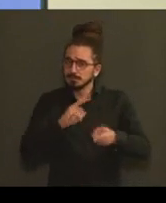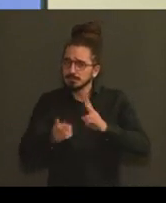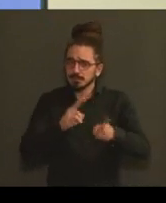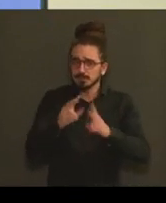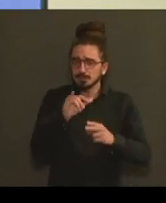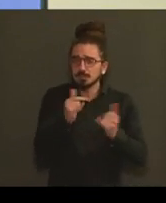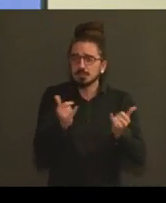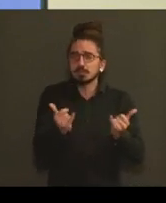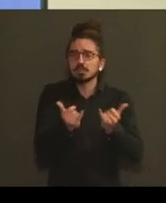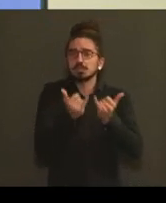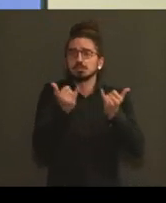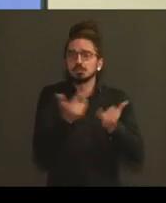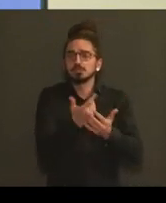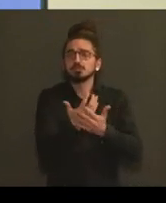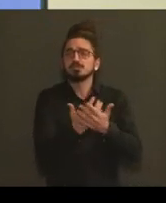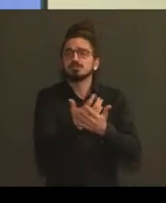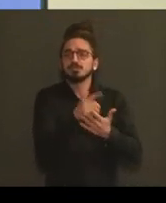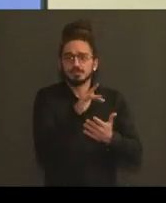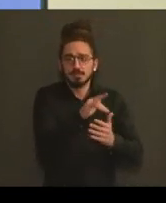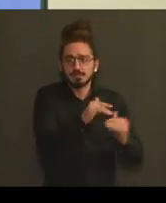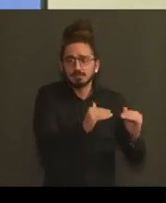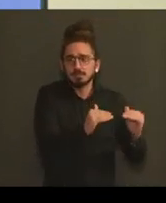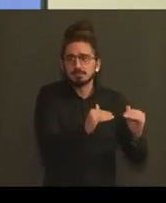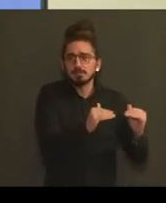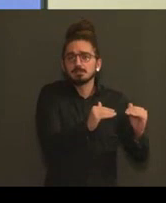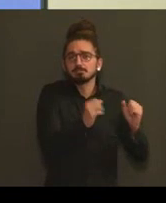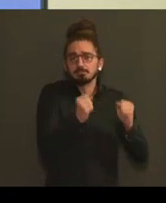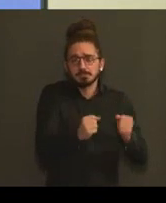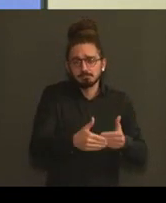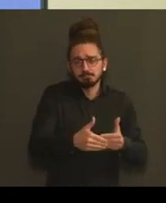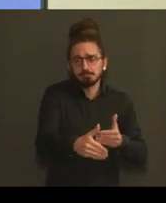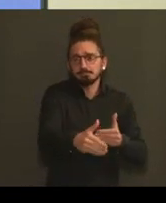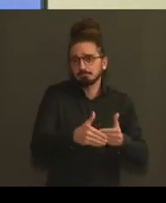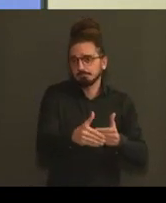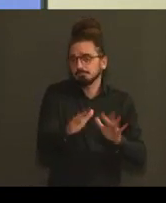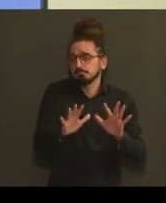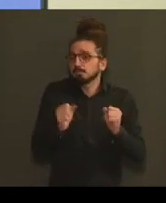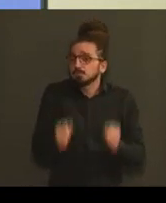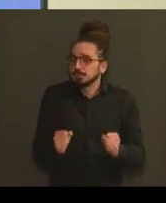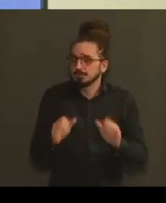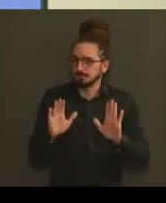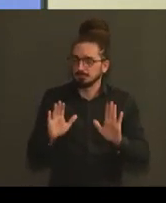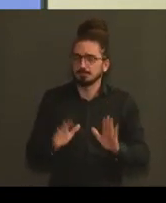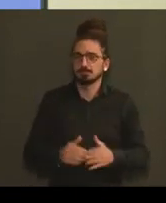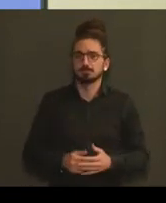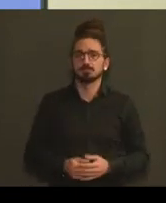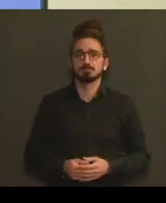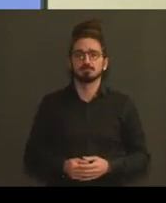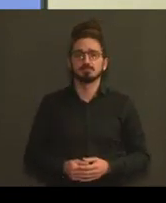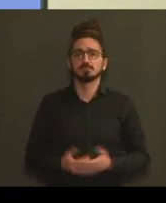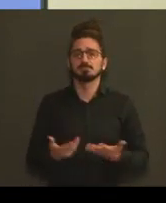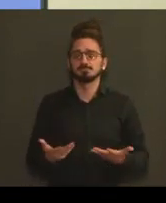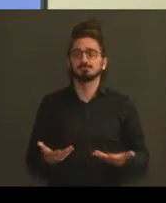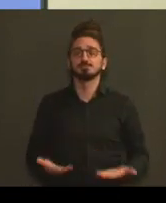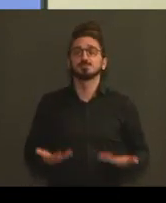nombre de cas dans les jours qui viennent. En tout cas, actuellement, dans la situation actuelle, nous sommes toujours sur